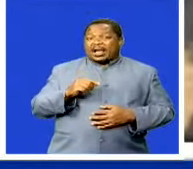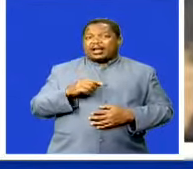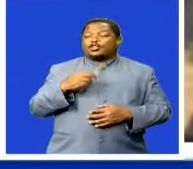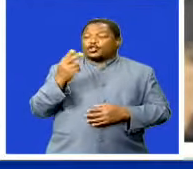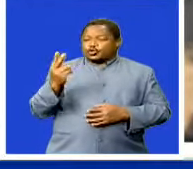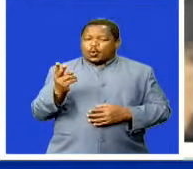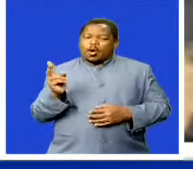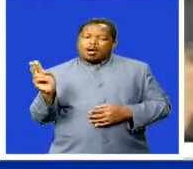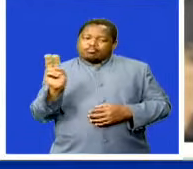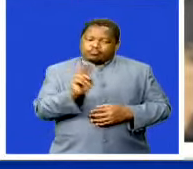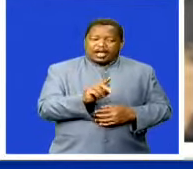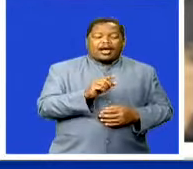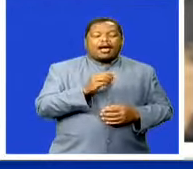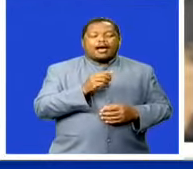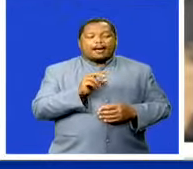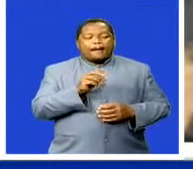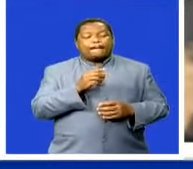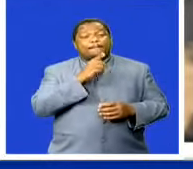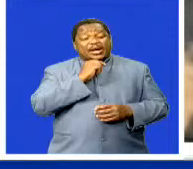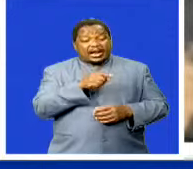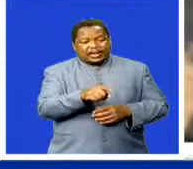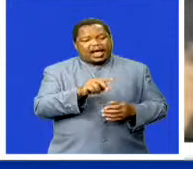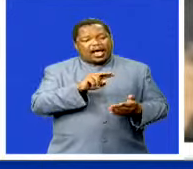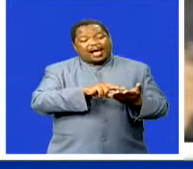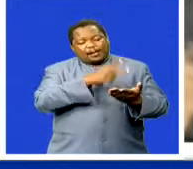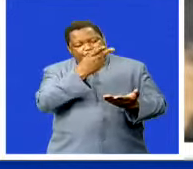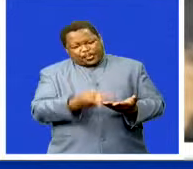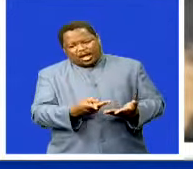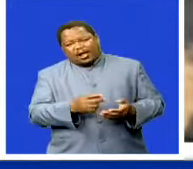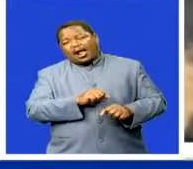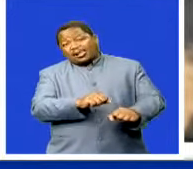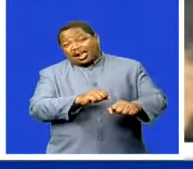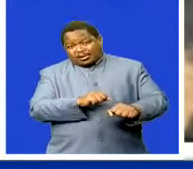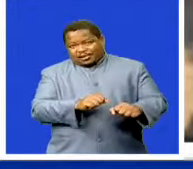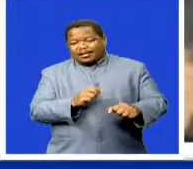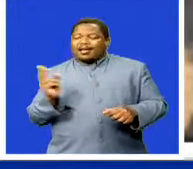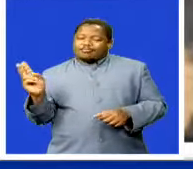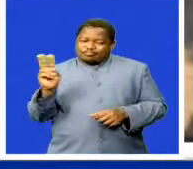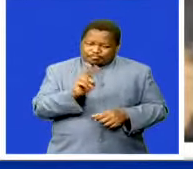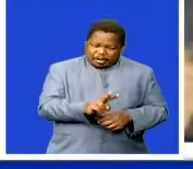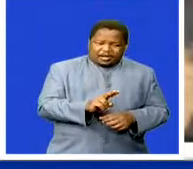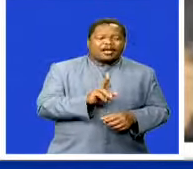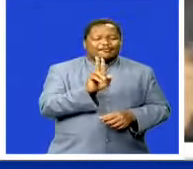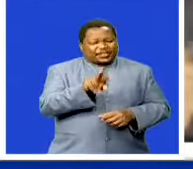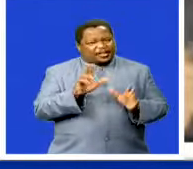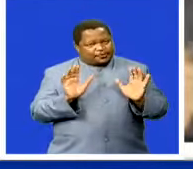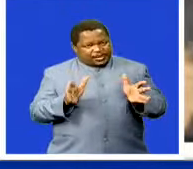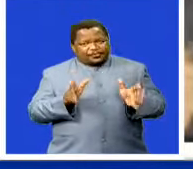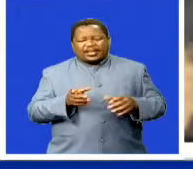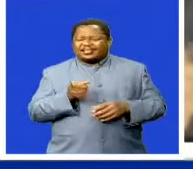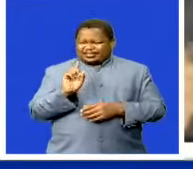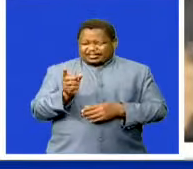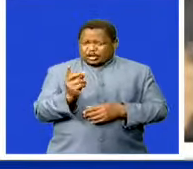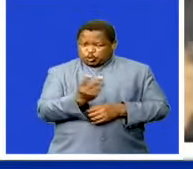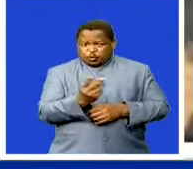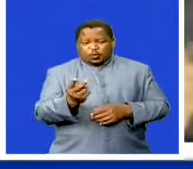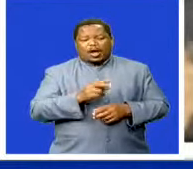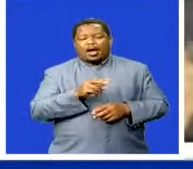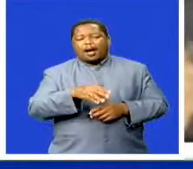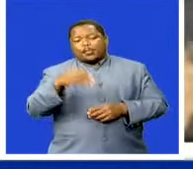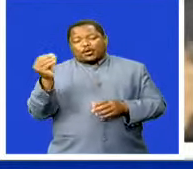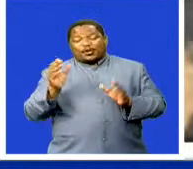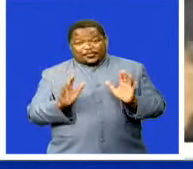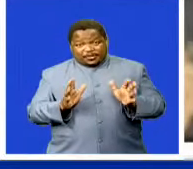aseseculekile simaphoyisa ke sisafuna bona labantu basesebalekile nje kani ke singabafunela lona lelicala leli kuphela kukhona nalelinye